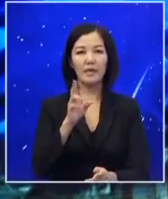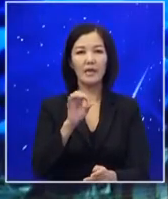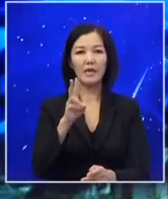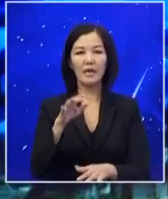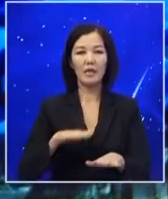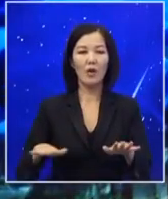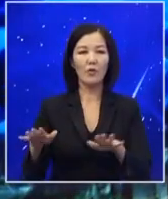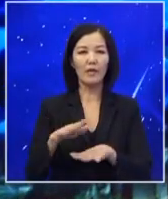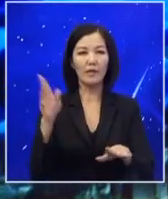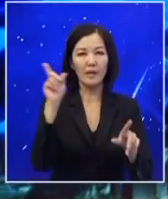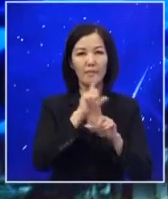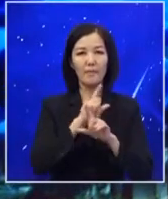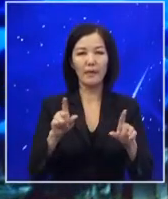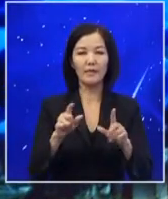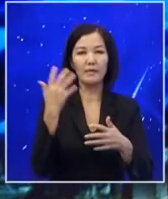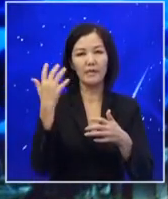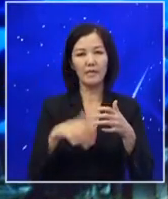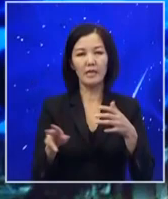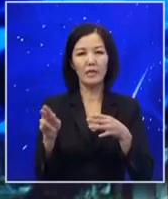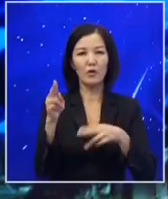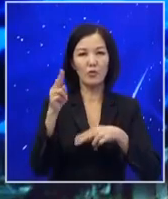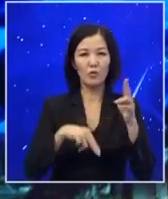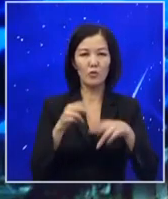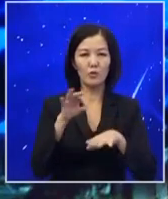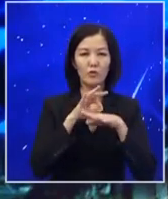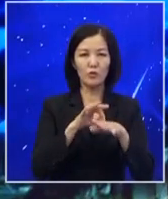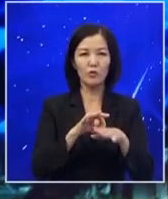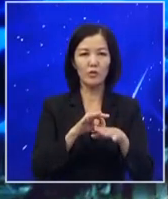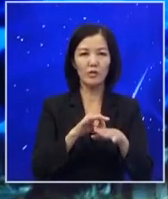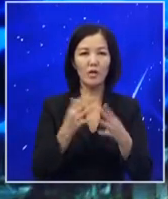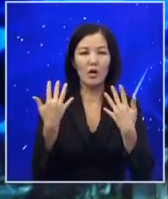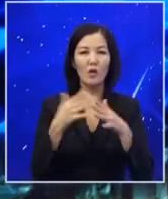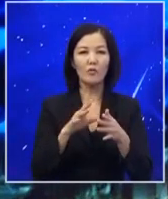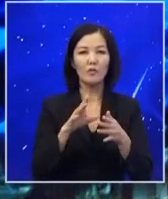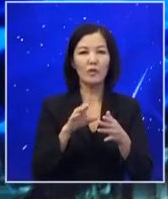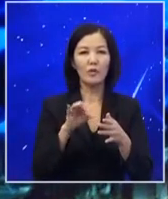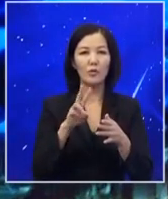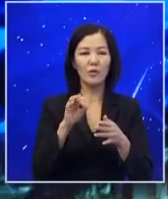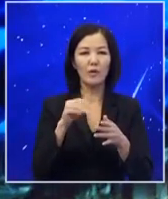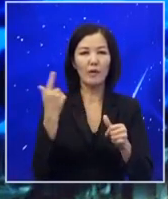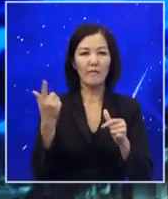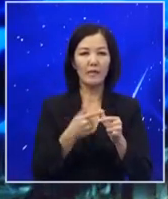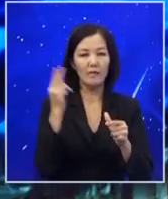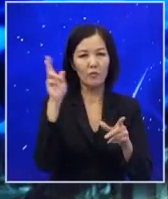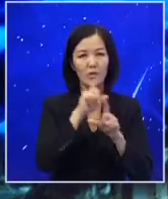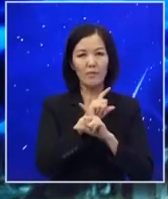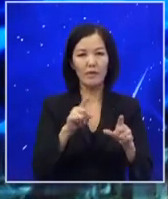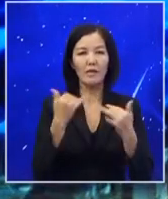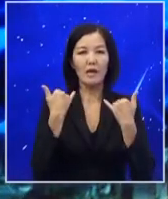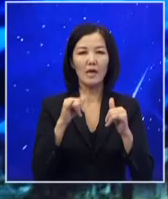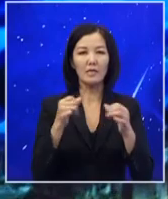Кеген ауданында мектепте жапсаржай құрылысы жүргізілді. Сата ауылындағы Айтжан Түркебаев атындағы орта мектепте